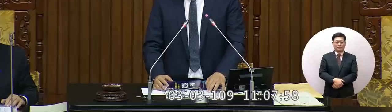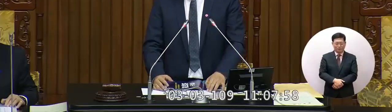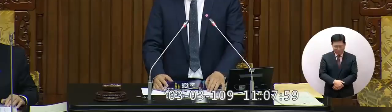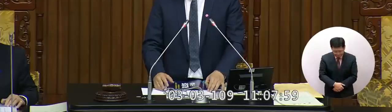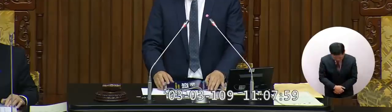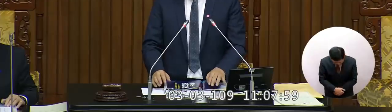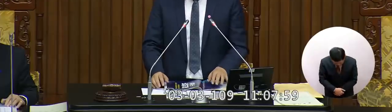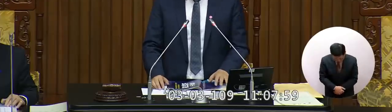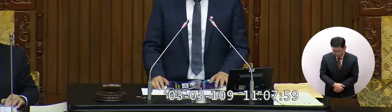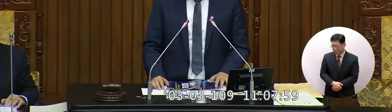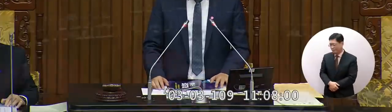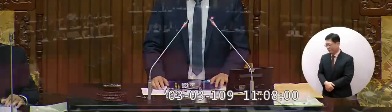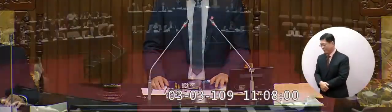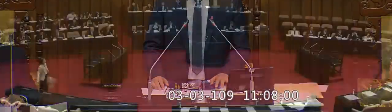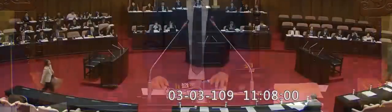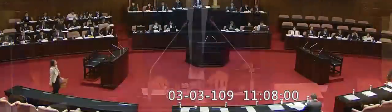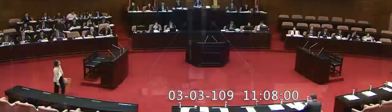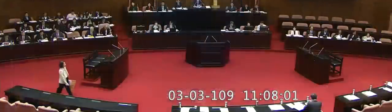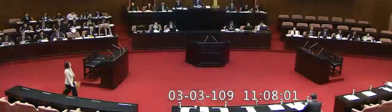中。